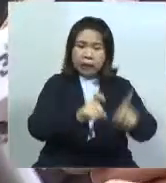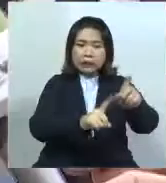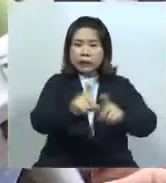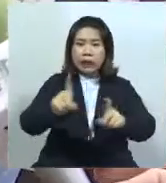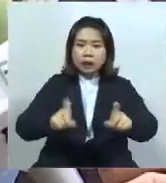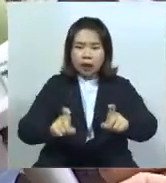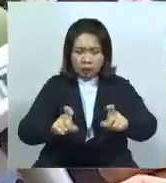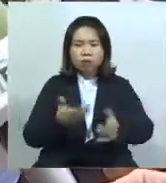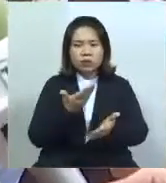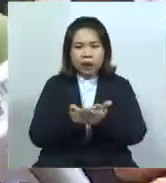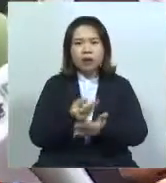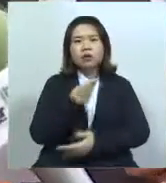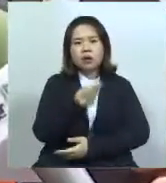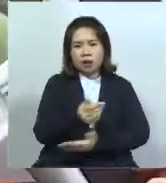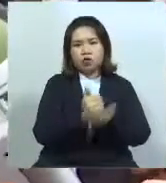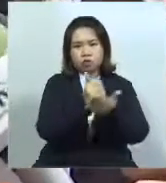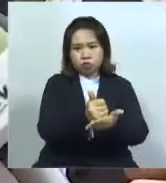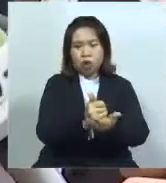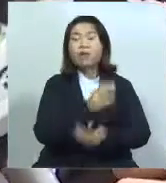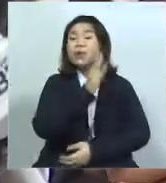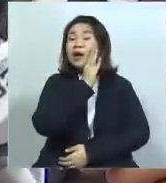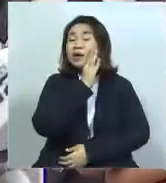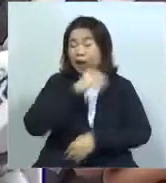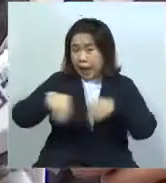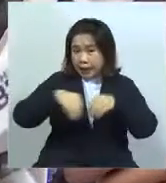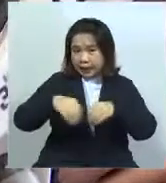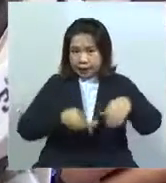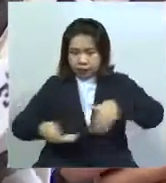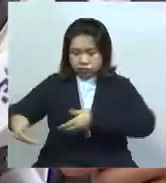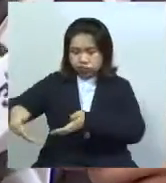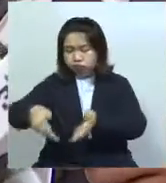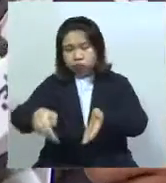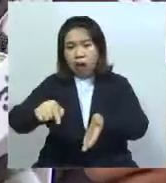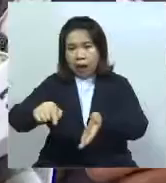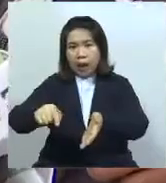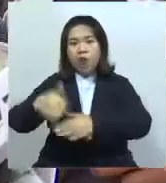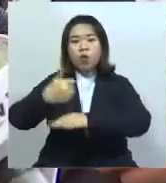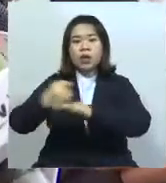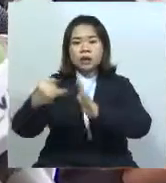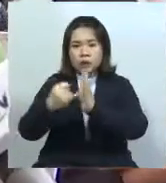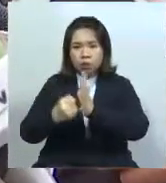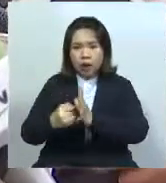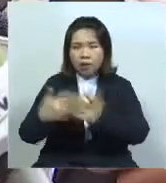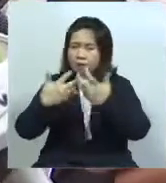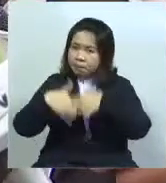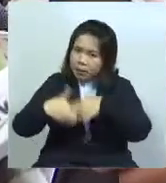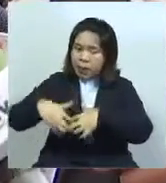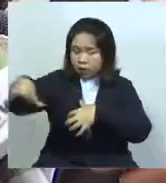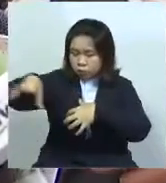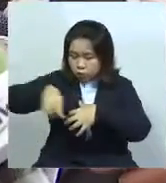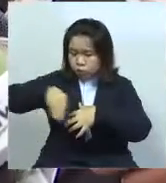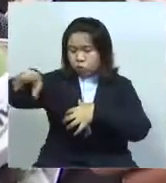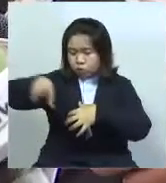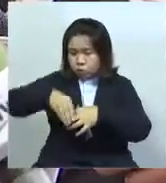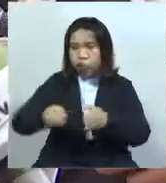นะครับแต่ถ้าบริเวณใกล้เคียงแต่ละพื้นที่ยังมีน้ำอยู่เนี่ยท่านผู้ว่าการจังหวัดก็จะระดมสูบน้ำไปเพื่อหล่อเลี้ยง